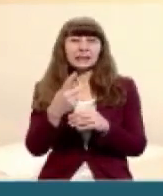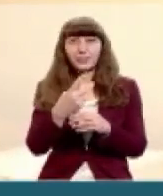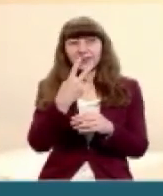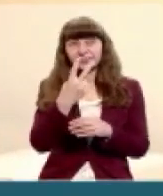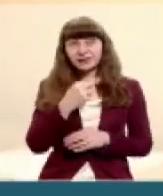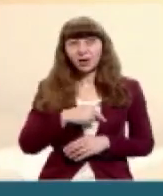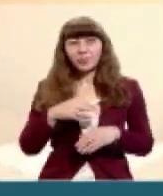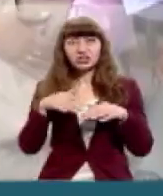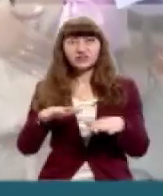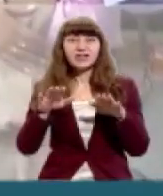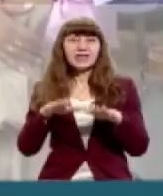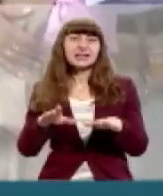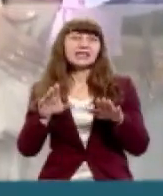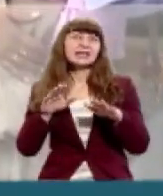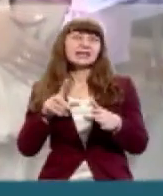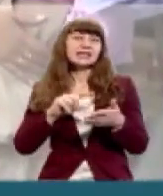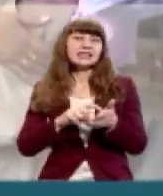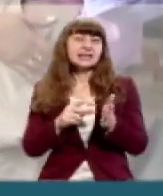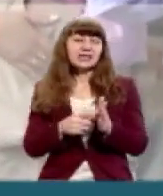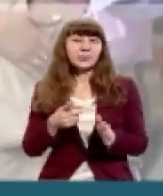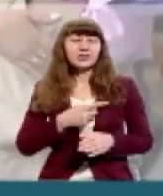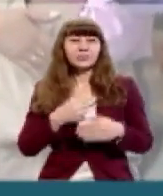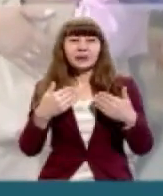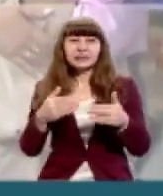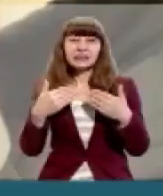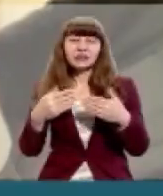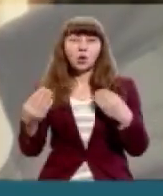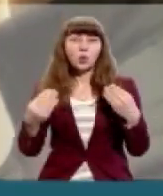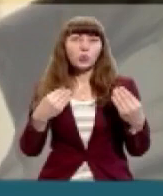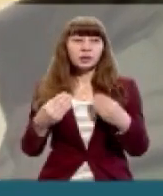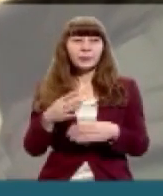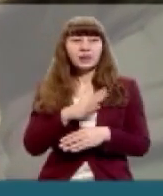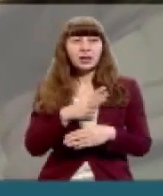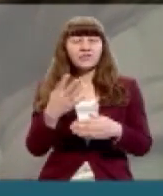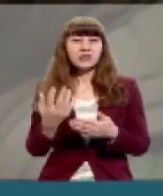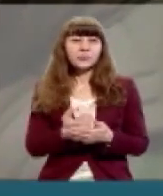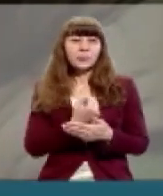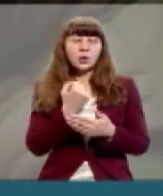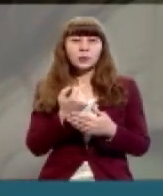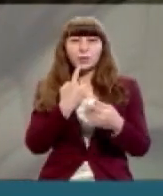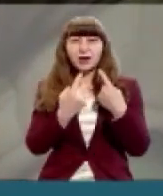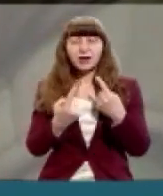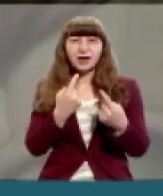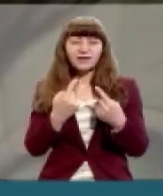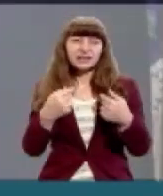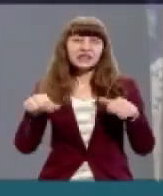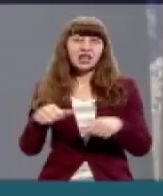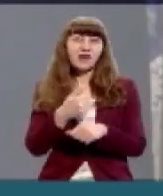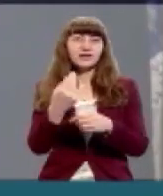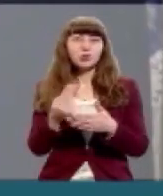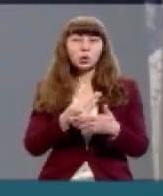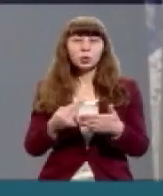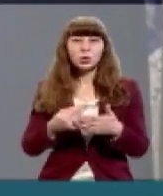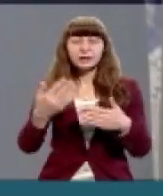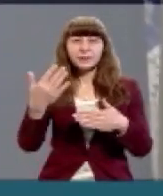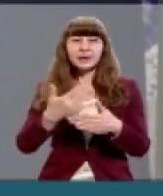мен декорациялар жасалатын шеберхананың жұмысымен де танысты. Бұдан бөлек театрдың бас суретшісімен тілдесуге мүмкіндік алды. Олар